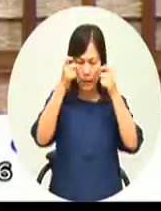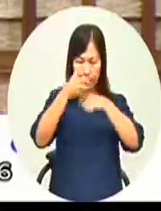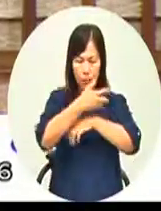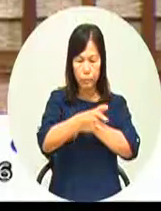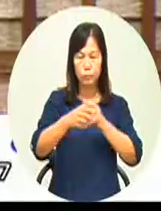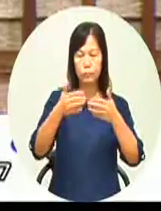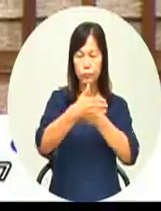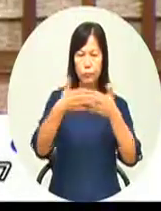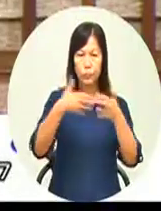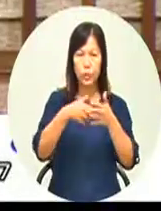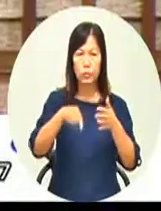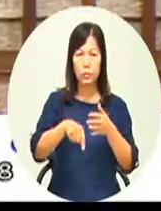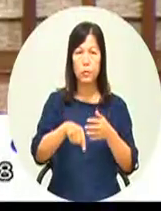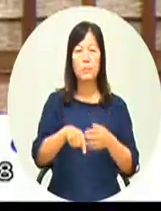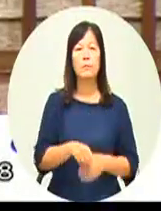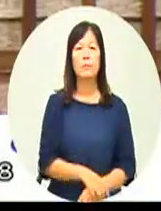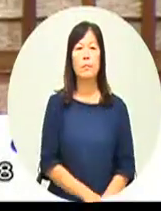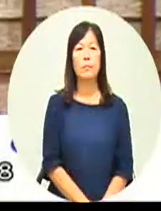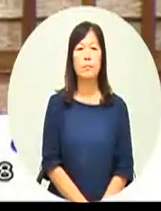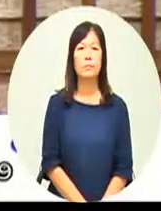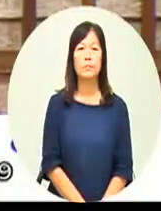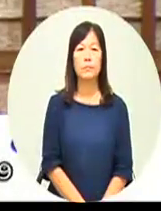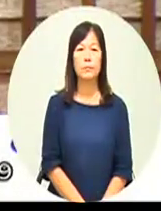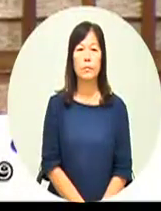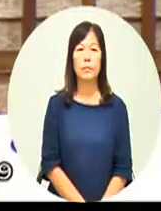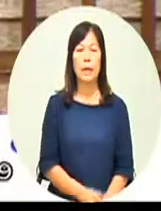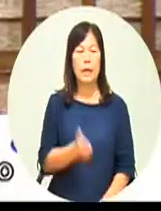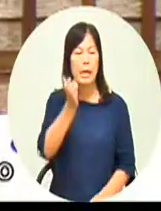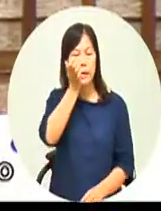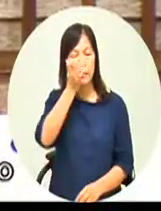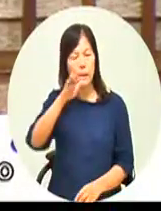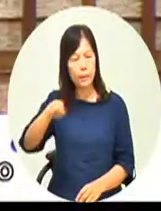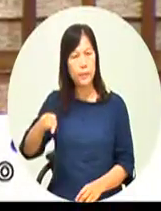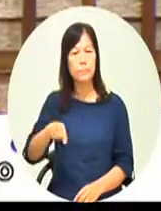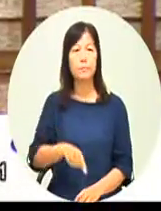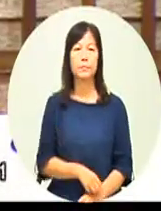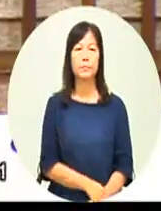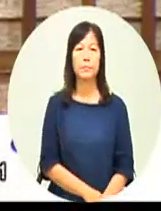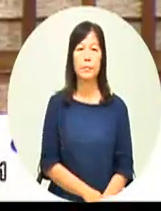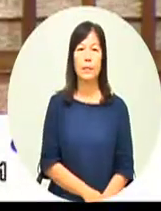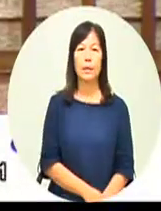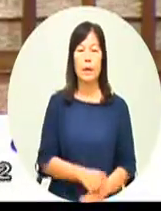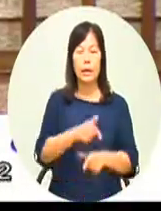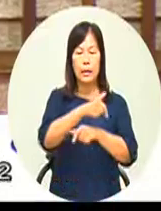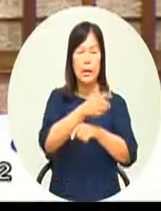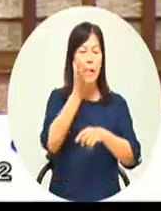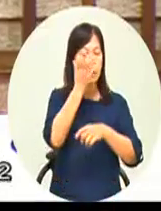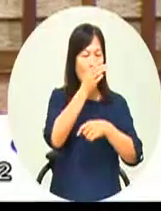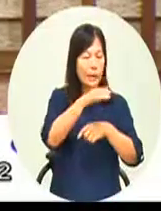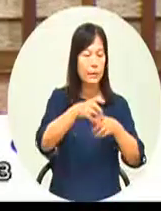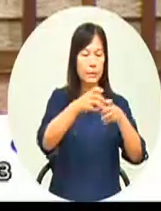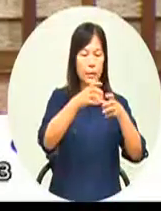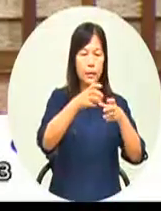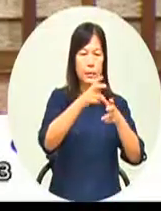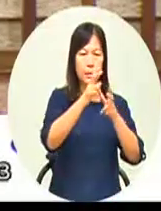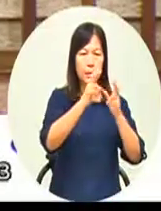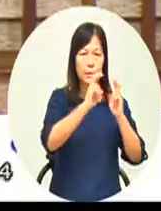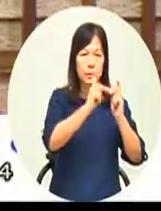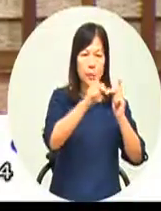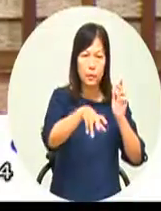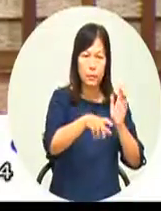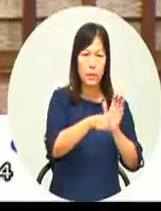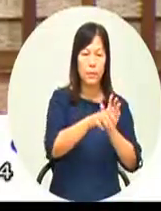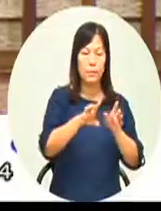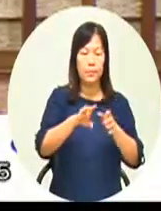交通因为冈山地区南冈山站的开辟，让原高雄